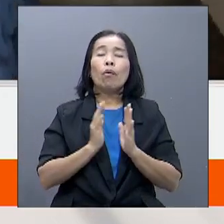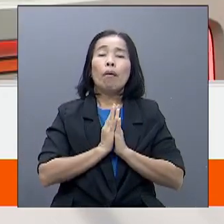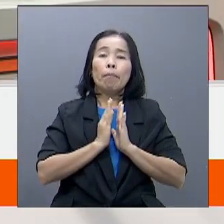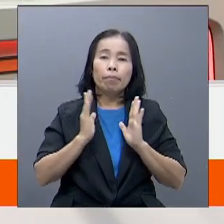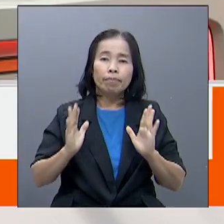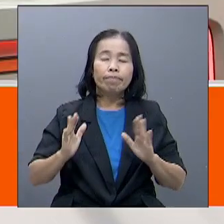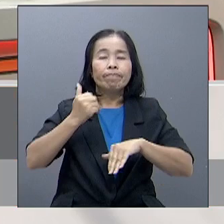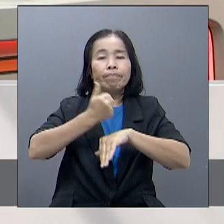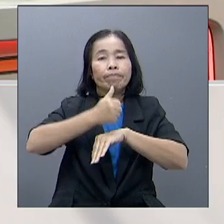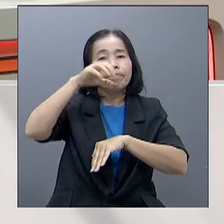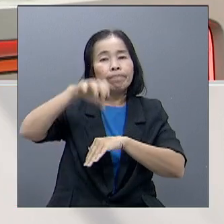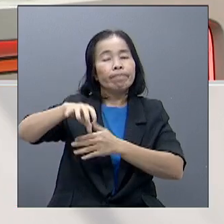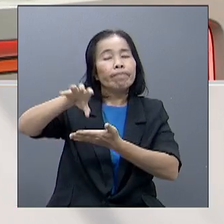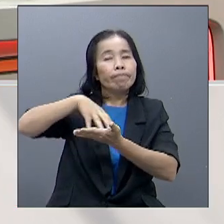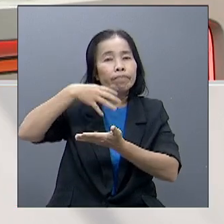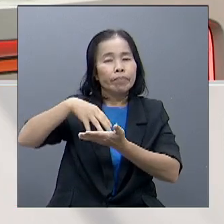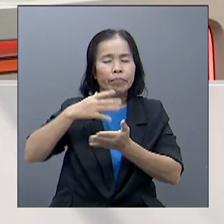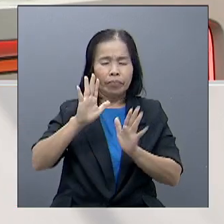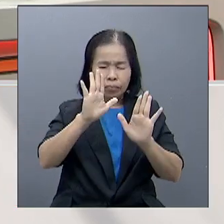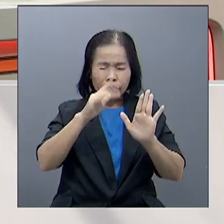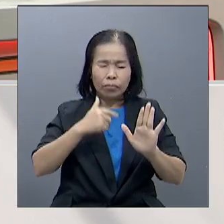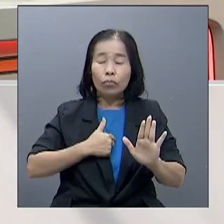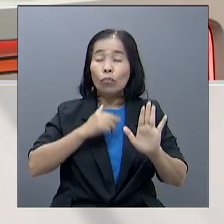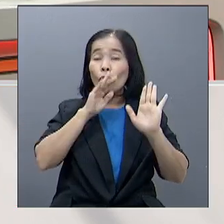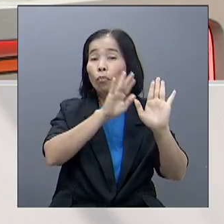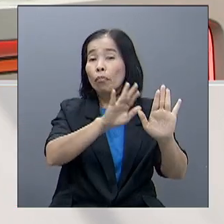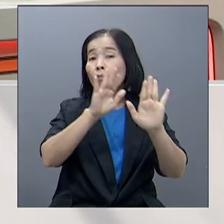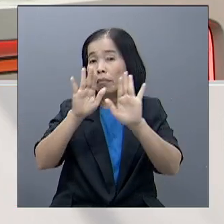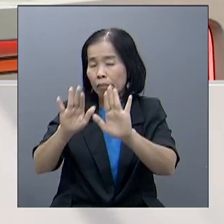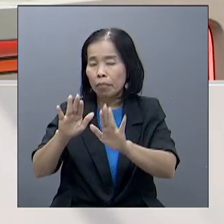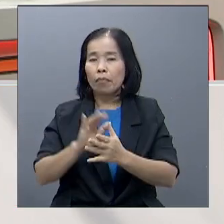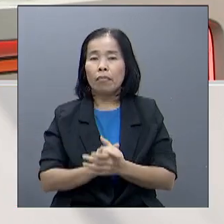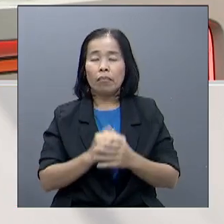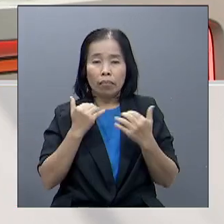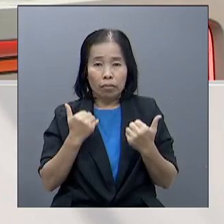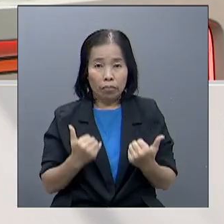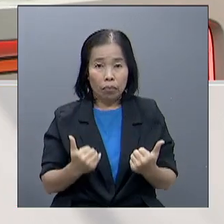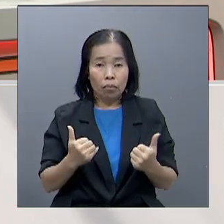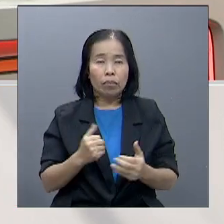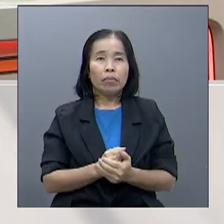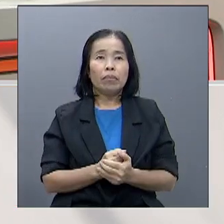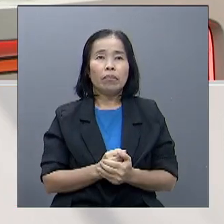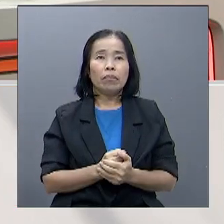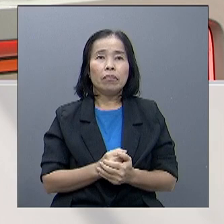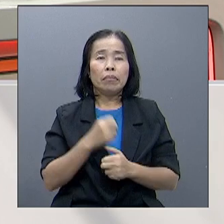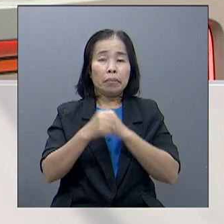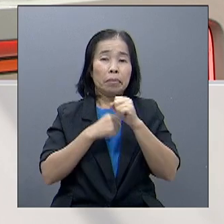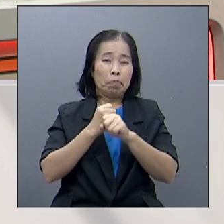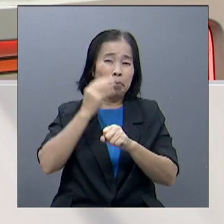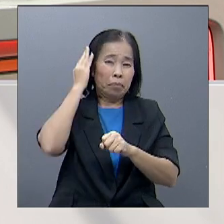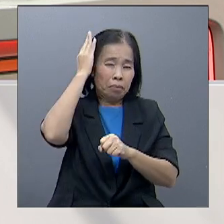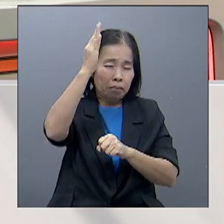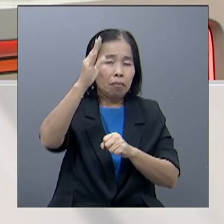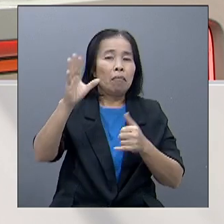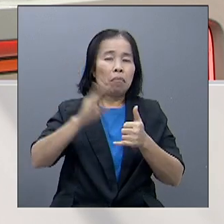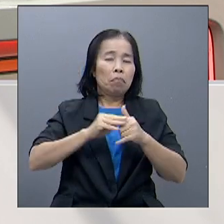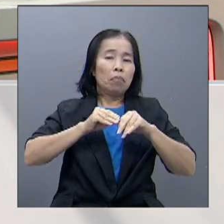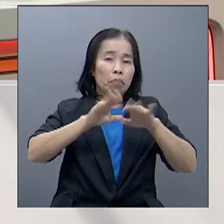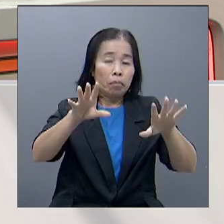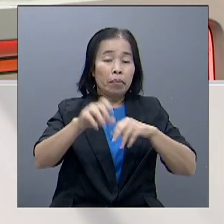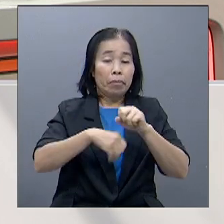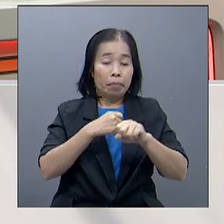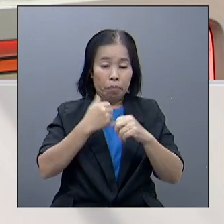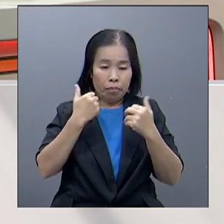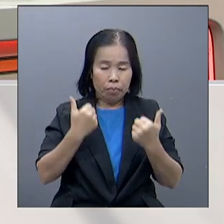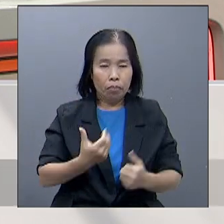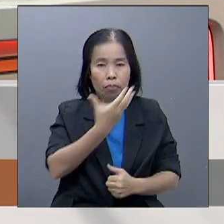านอธิบดีค่ะ ฝากนิดนึงครับท่านครับก็คืออยากฝากว่าช่วงนี้ปีหน้าอาจจะมีการระบาดอีกตอนนี้แนวโน้มลงนะครับนะ